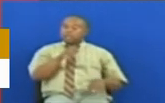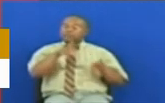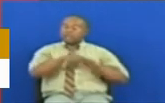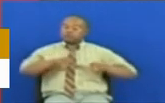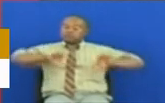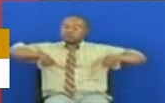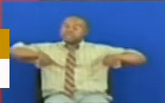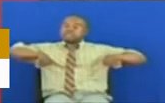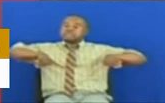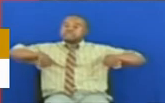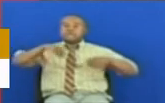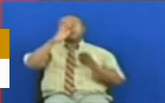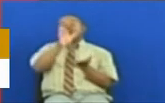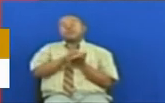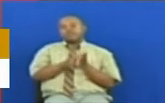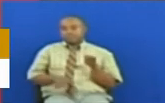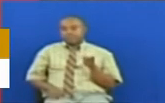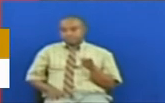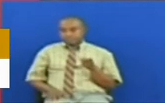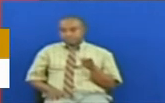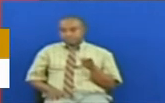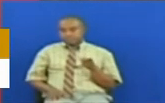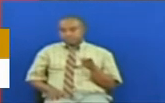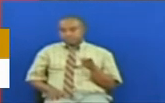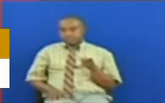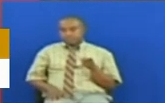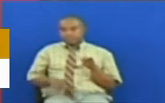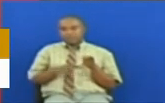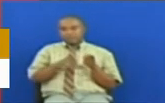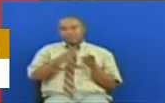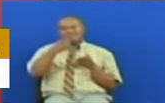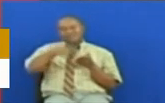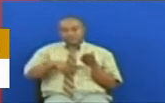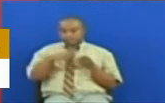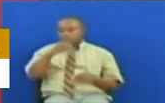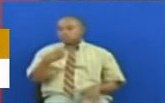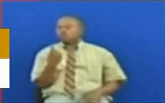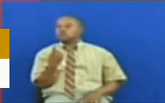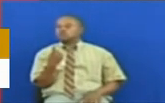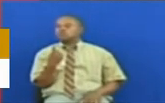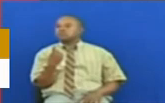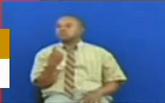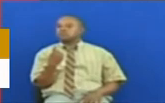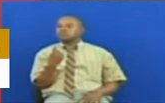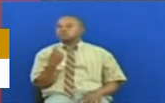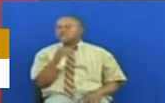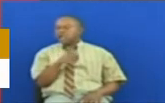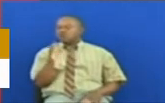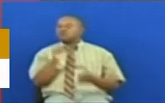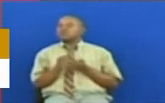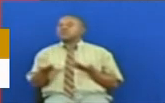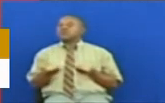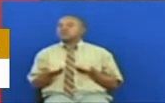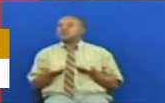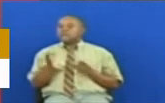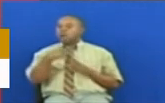mapenzi ya papa, mpigeni faini ya shilingi labda 100,000 au 50,000 au 10,000 au hata